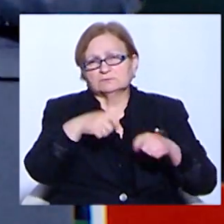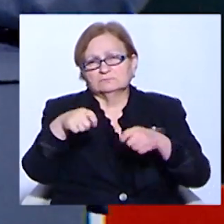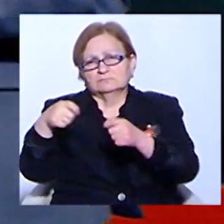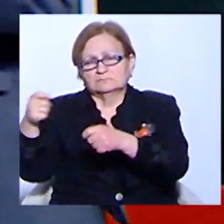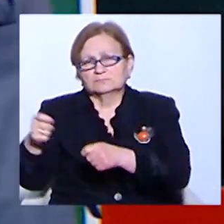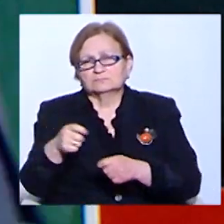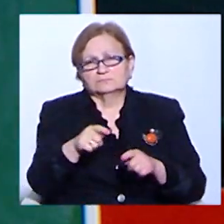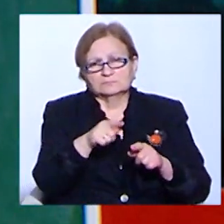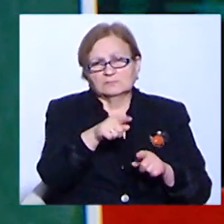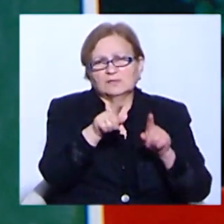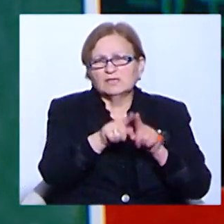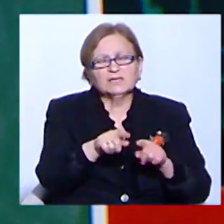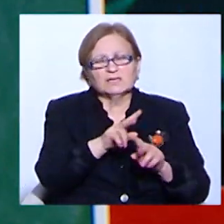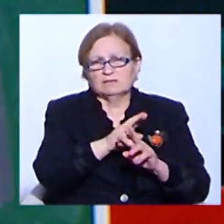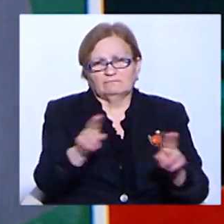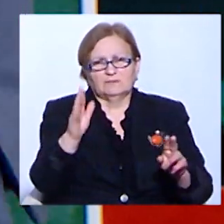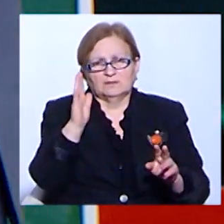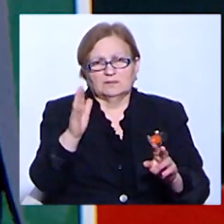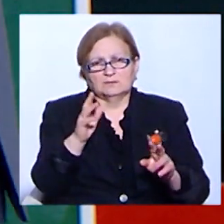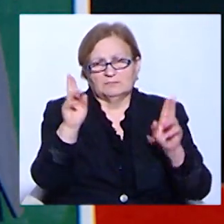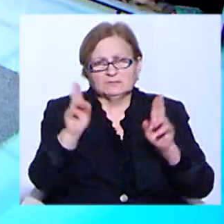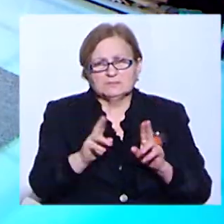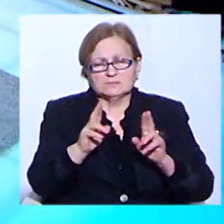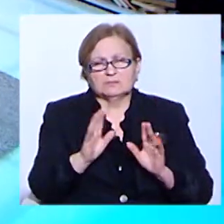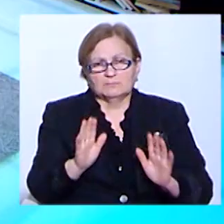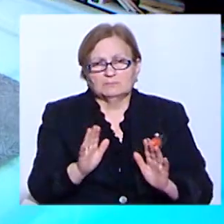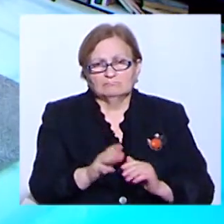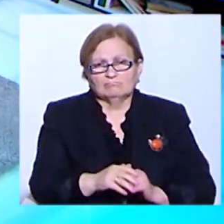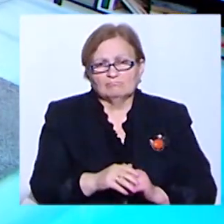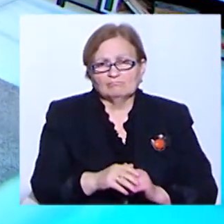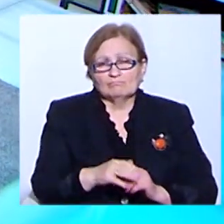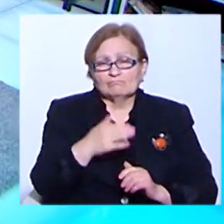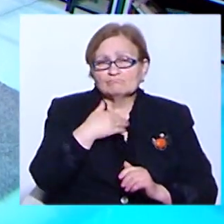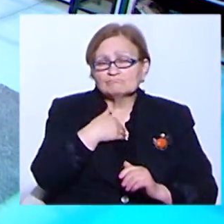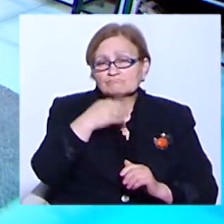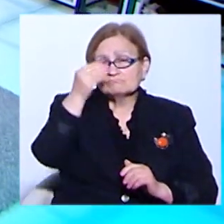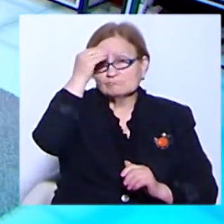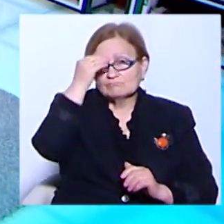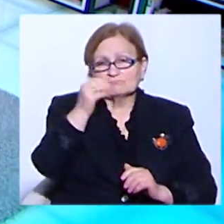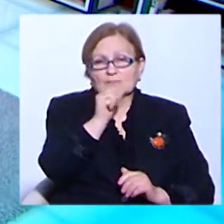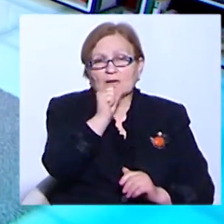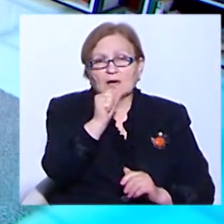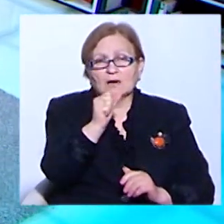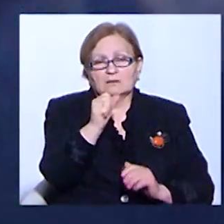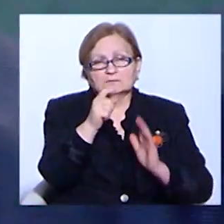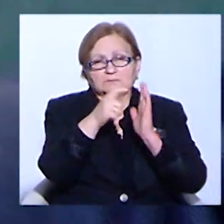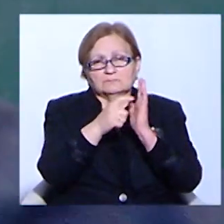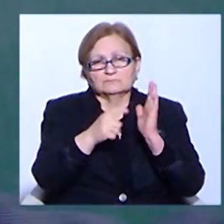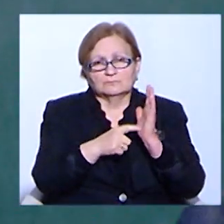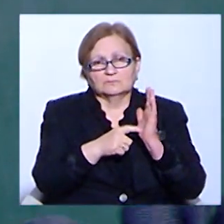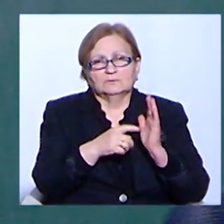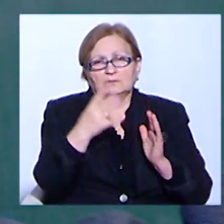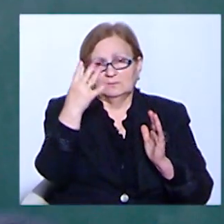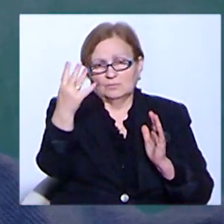უბრალოდ მაჩვენებლისთვის, იგივე წესები მოქმედებს. აი, წარმოვიდგინოთ, რომ ჩვენ ყოფთ ა ხარისხად 4-ს,